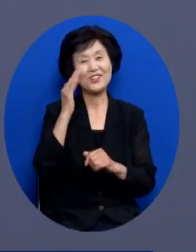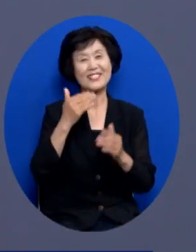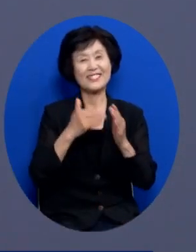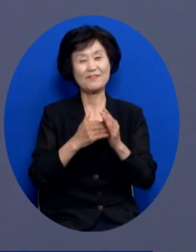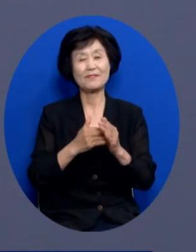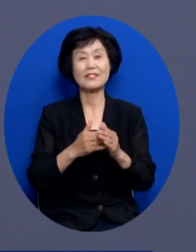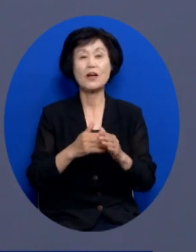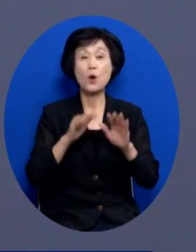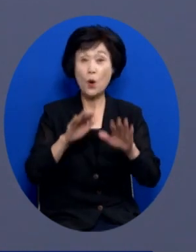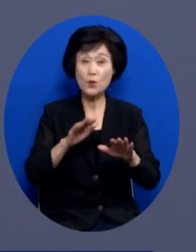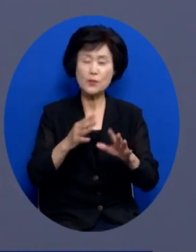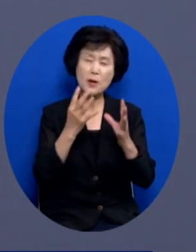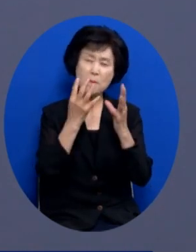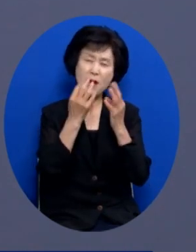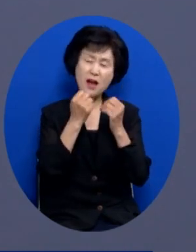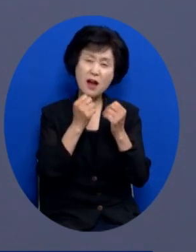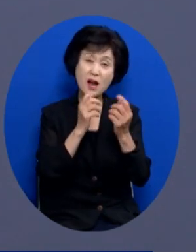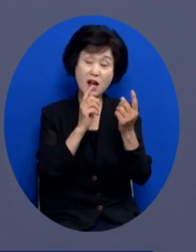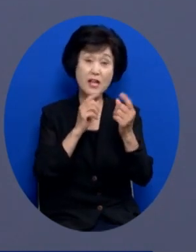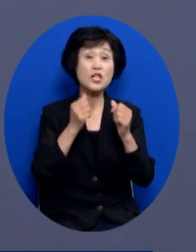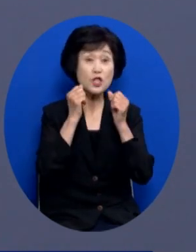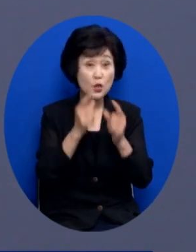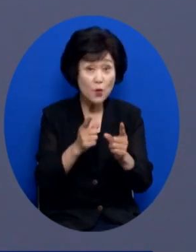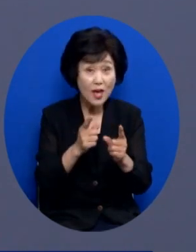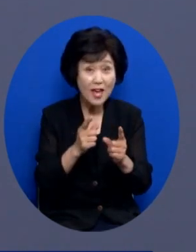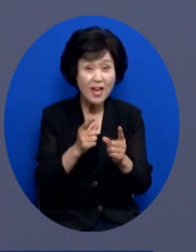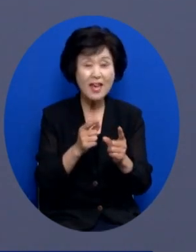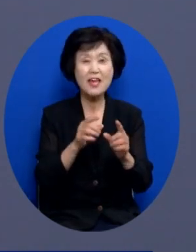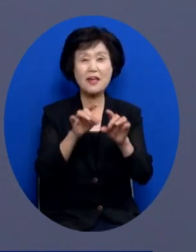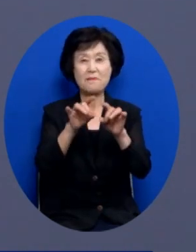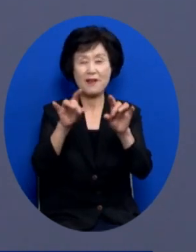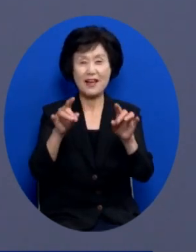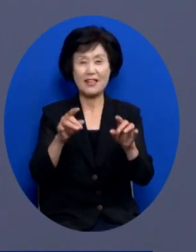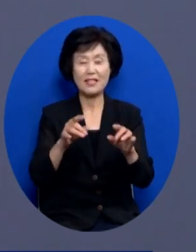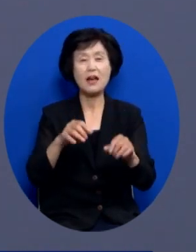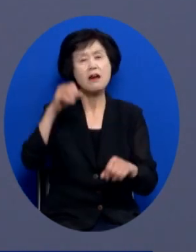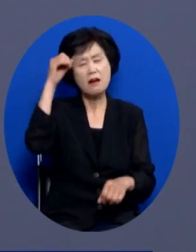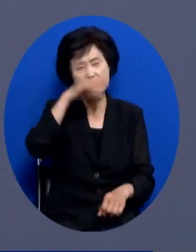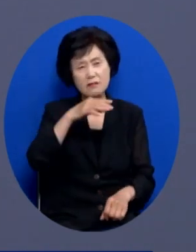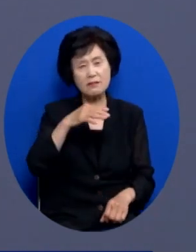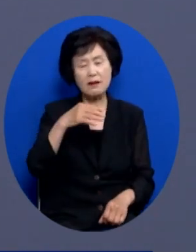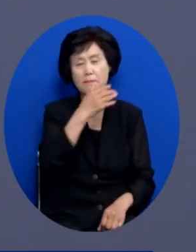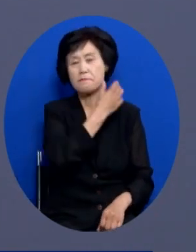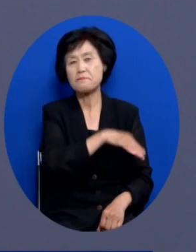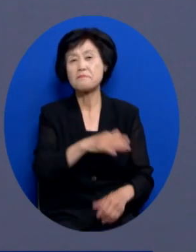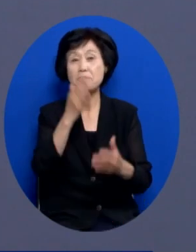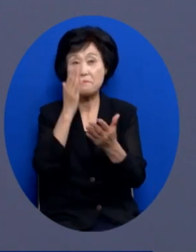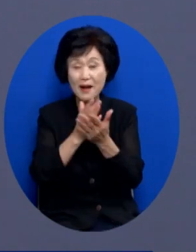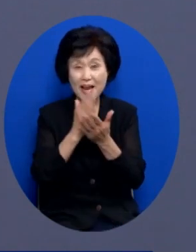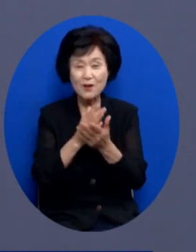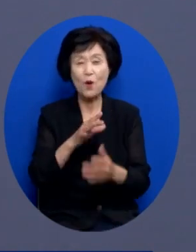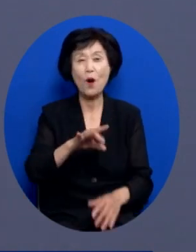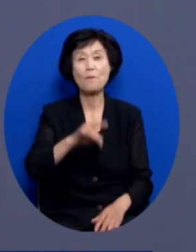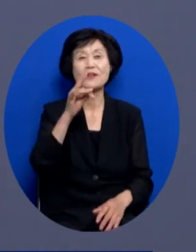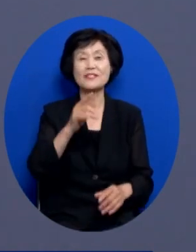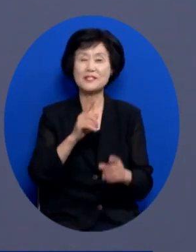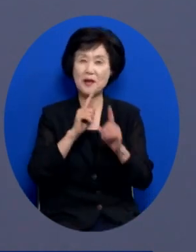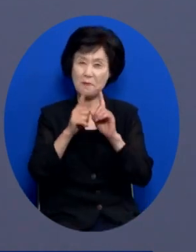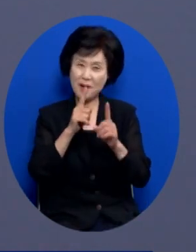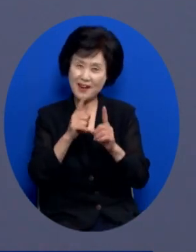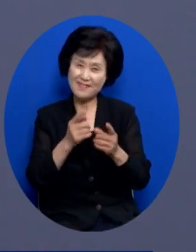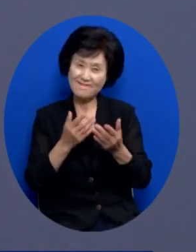많은 기회가 올 텐데 그냥 지나치지 말고 먼저 찾아가셔서 말씀도 거시고 인사도